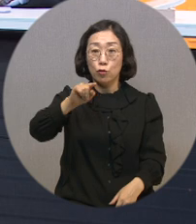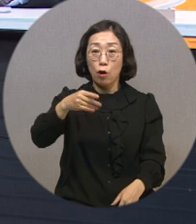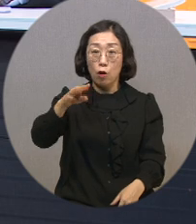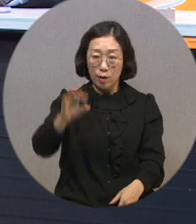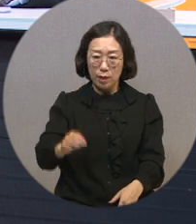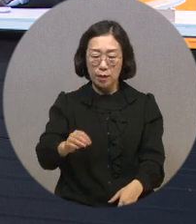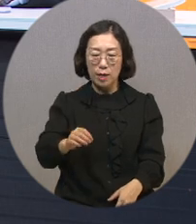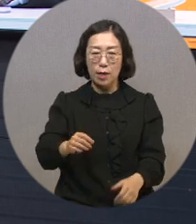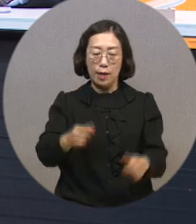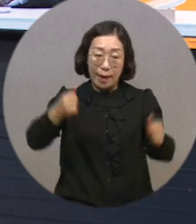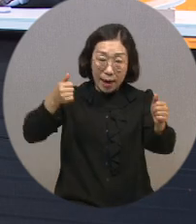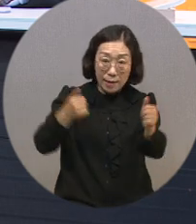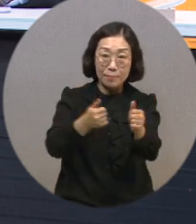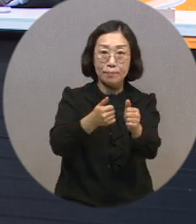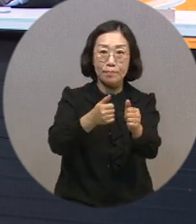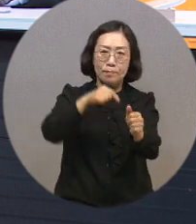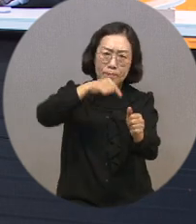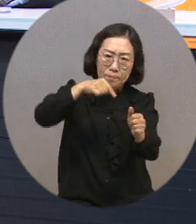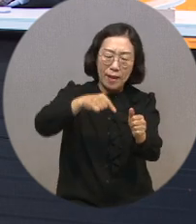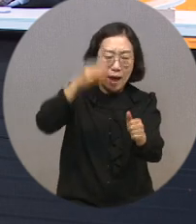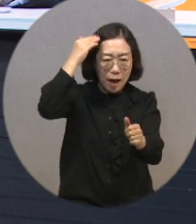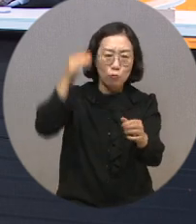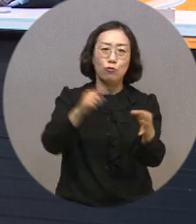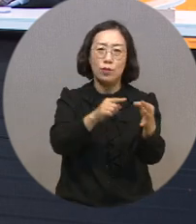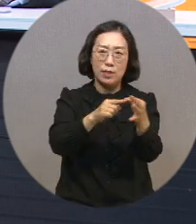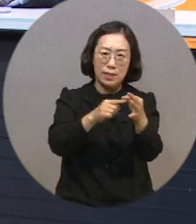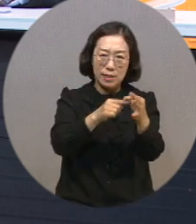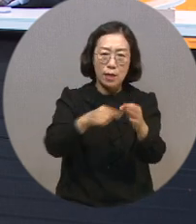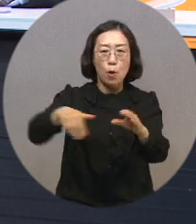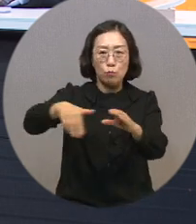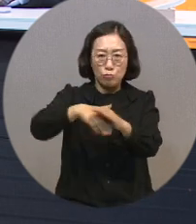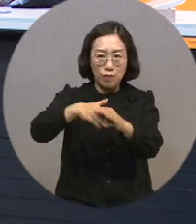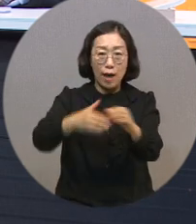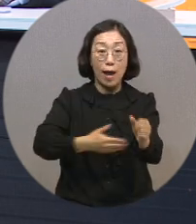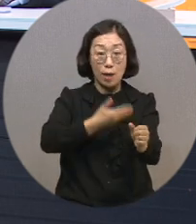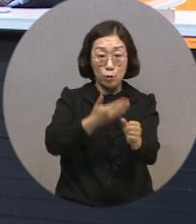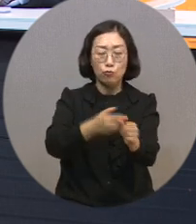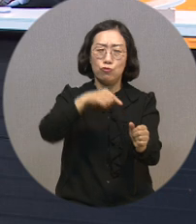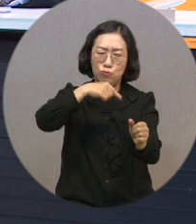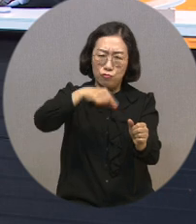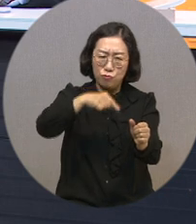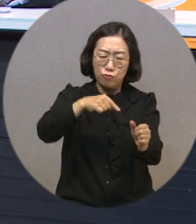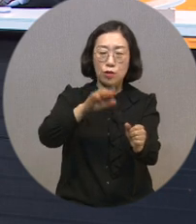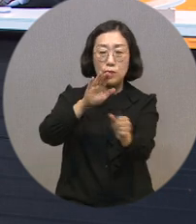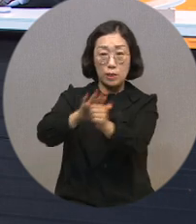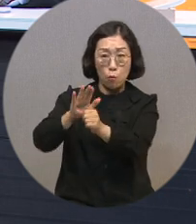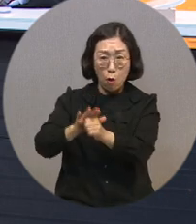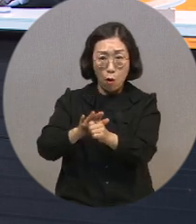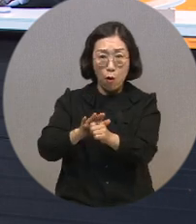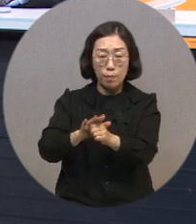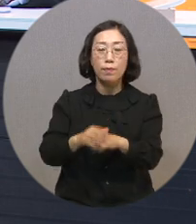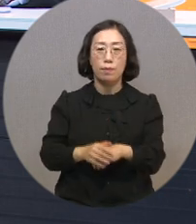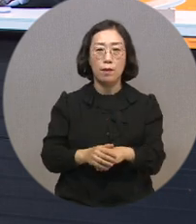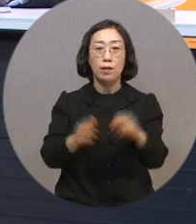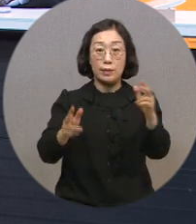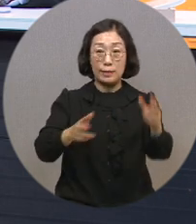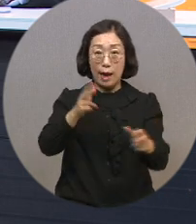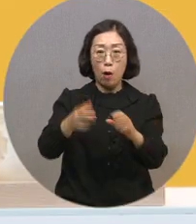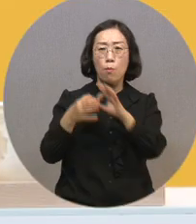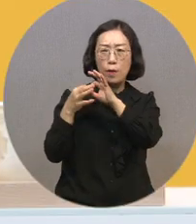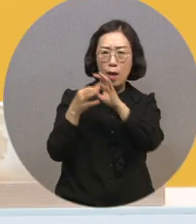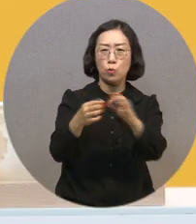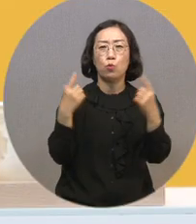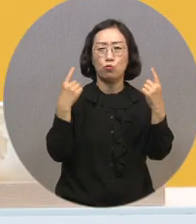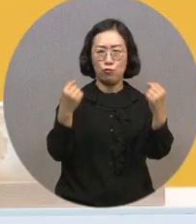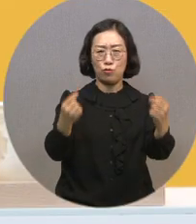문화도 한글과 우리 한글 문화도 있게 하고 예. 이렇게 지금 지원 사업을 쭉 꾸준히 하고 있는데